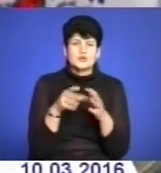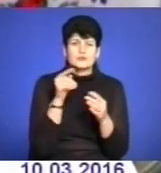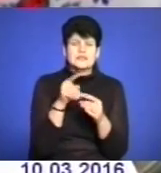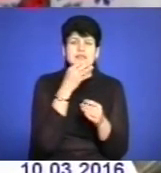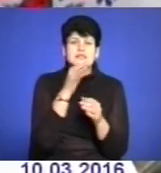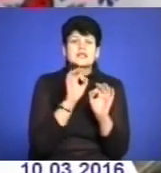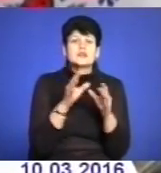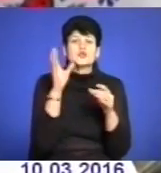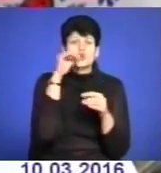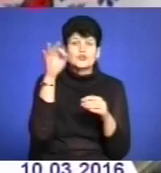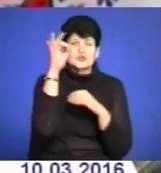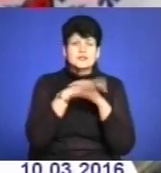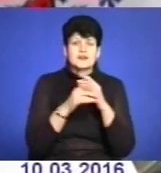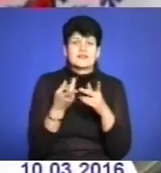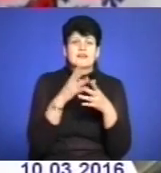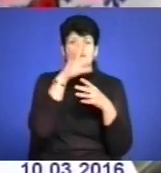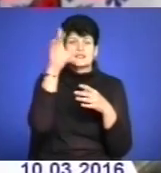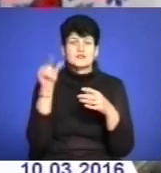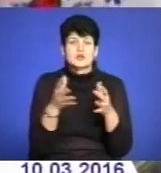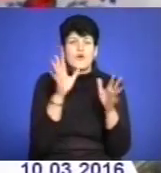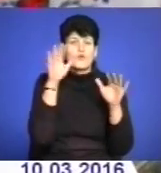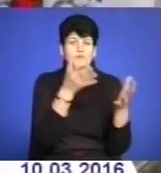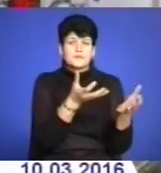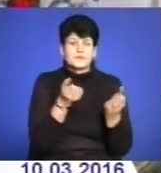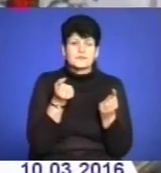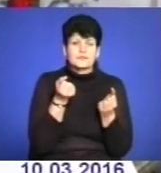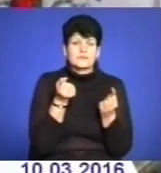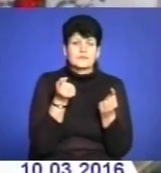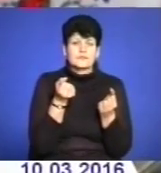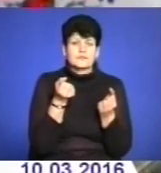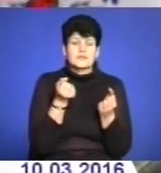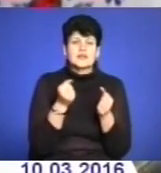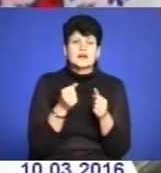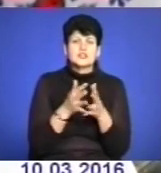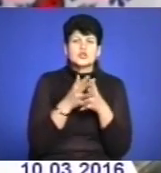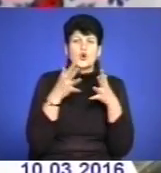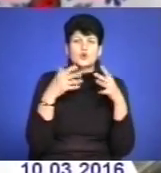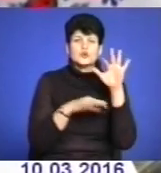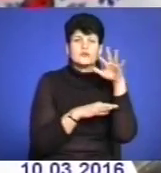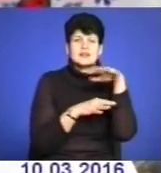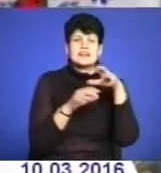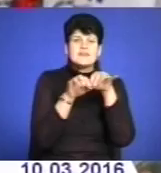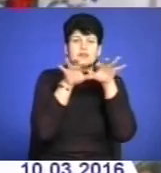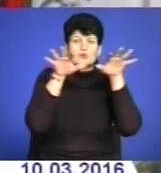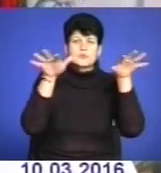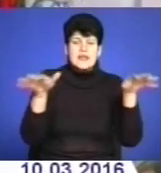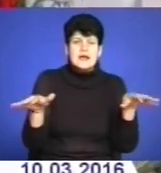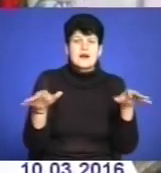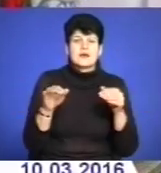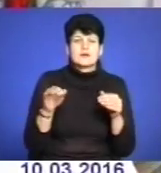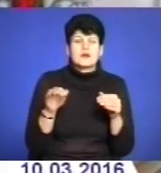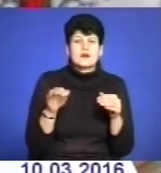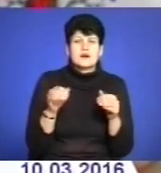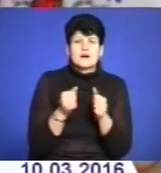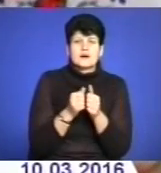сонечко сідає, як у Дніпра веселечко воду посичає, як широко соковин вітер розпустили, а над